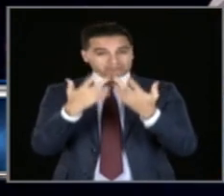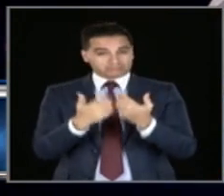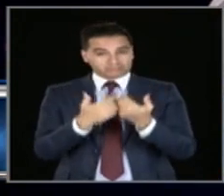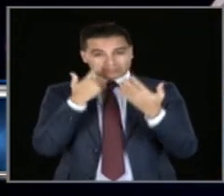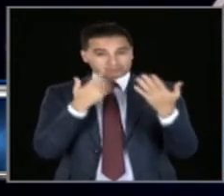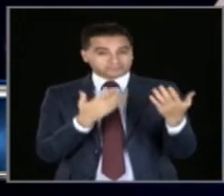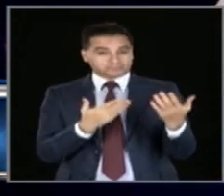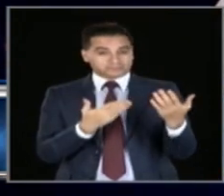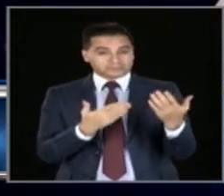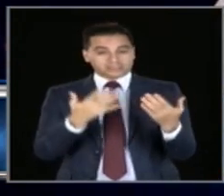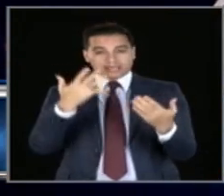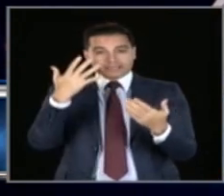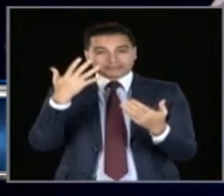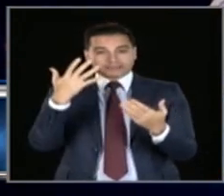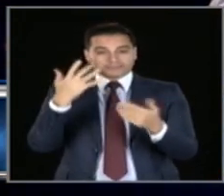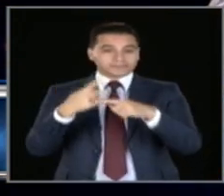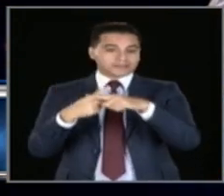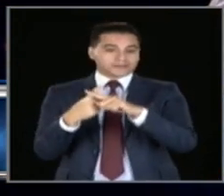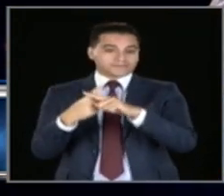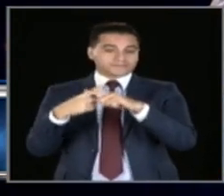حين المسألة الآتية،